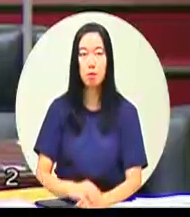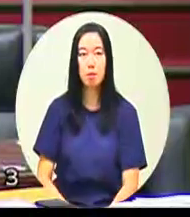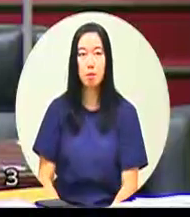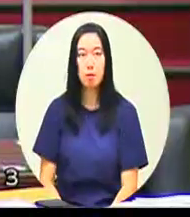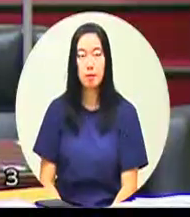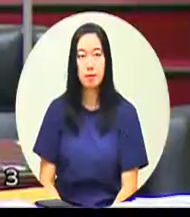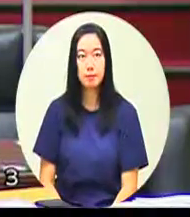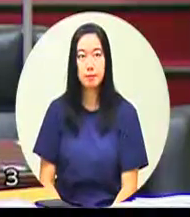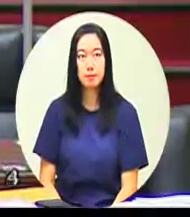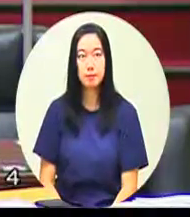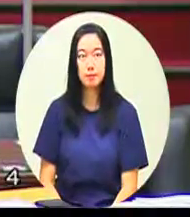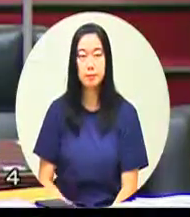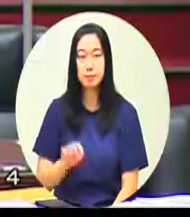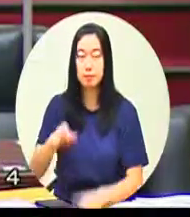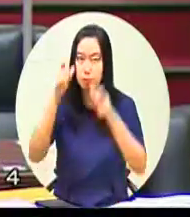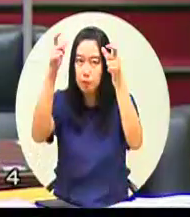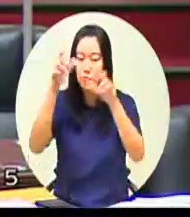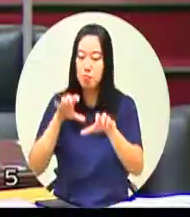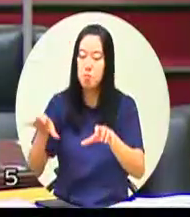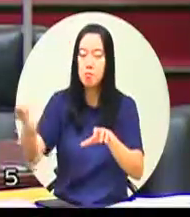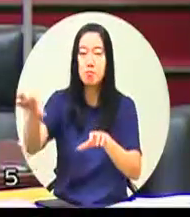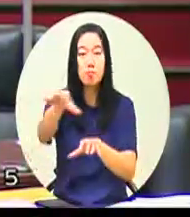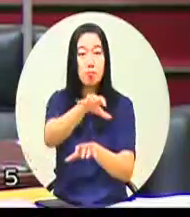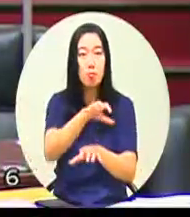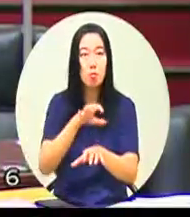们的高雄大高雄这一次的